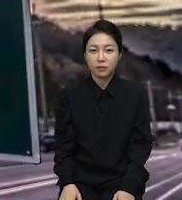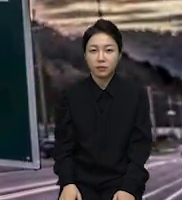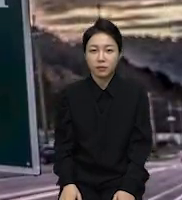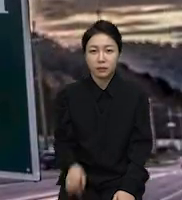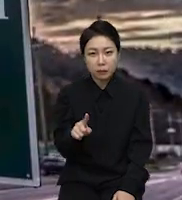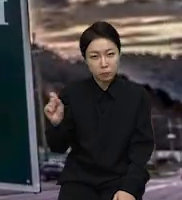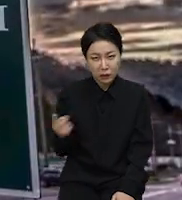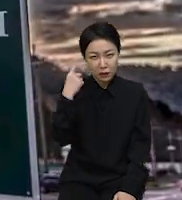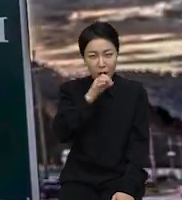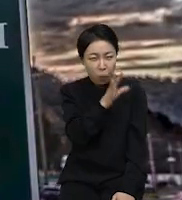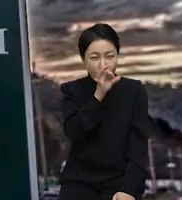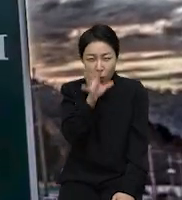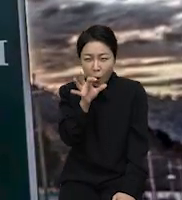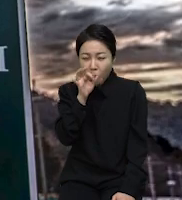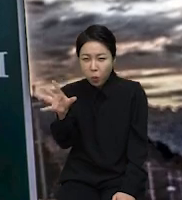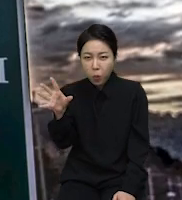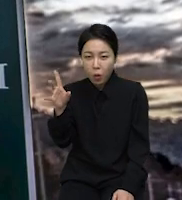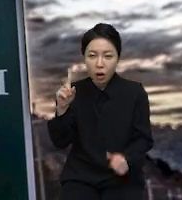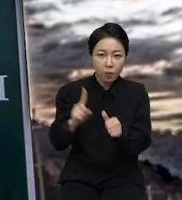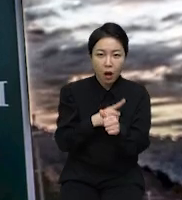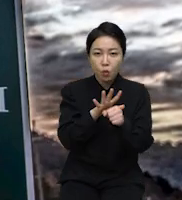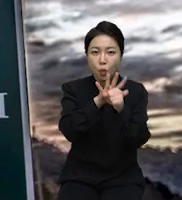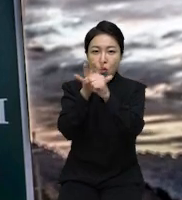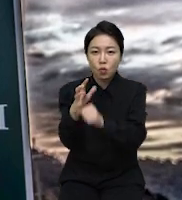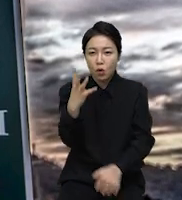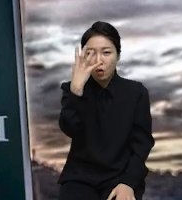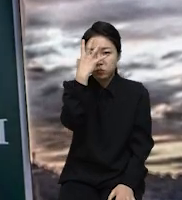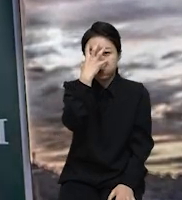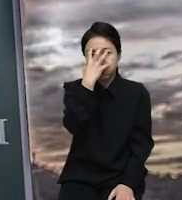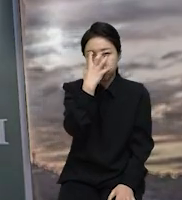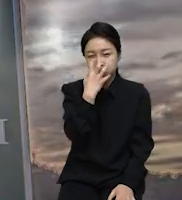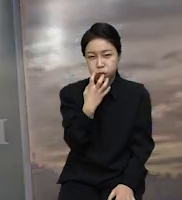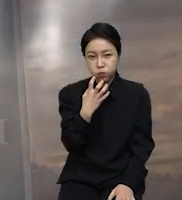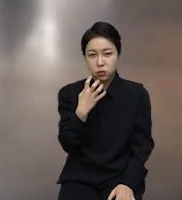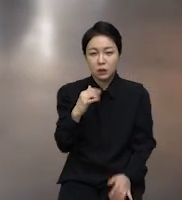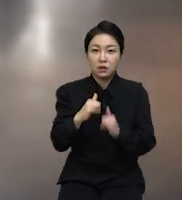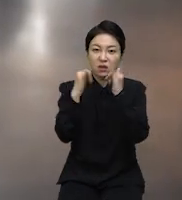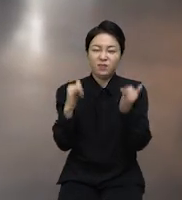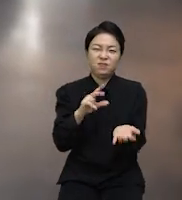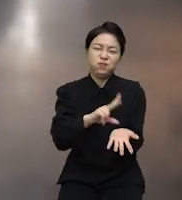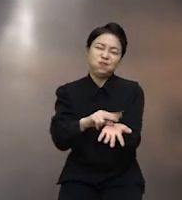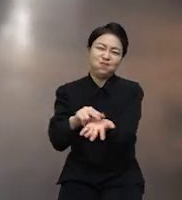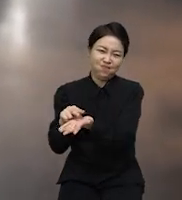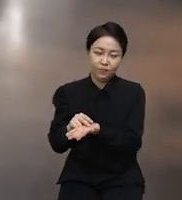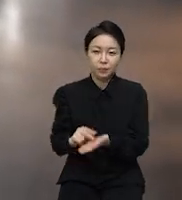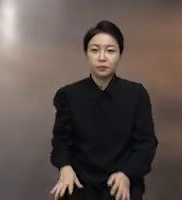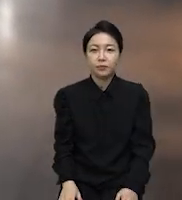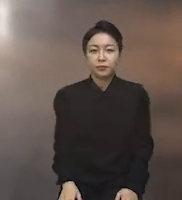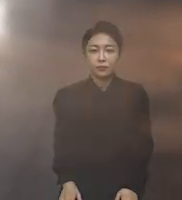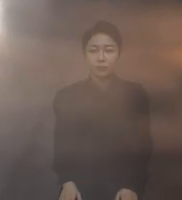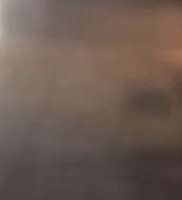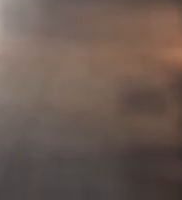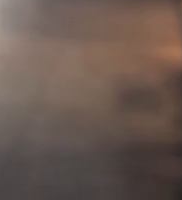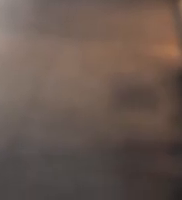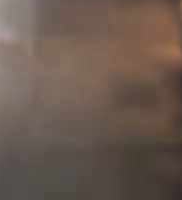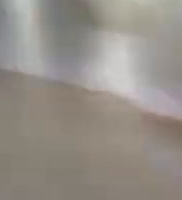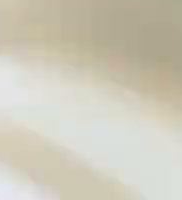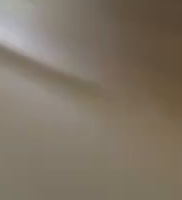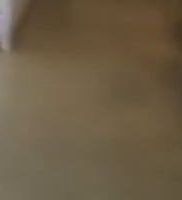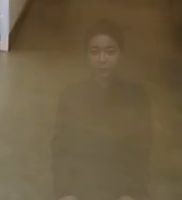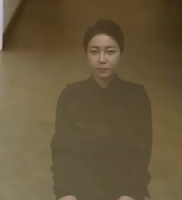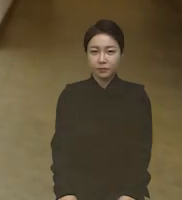인해 아무것도 할 수 없다는 우울감과 무기력감에 빠지는 코로나 블루 현상은 사회적인 문제로 대두되고